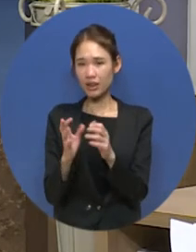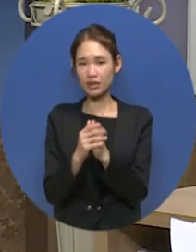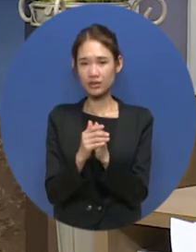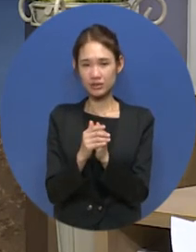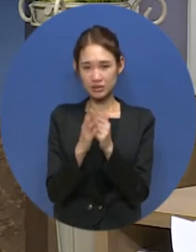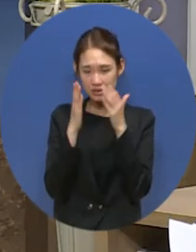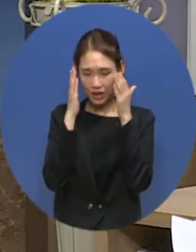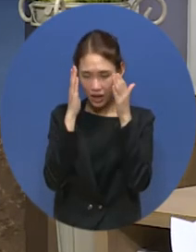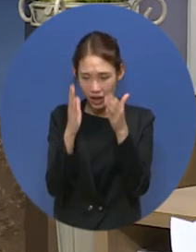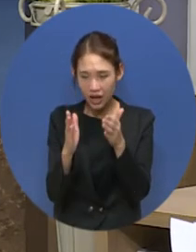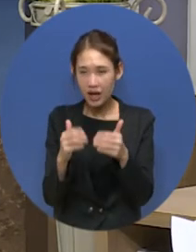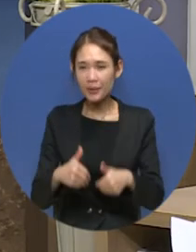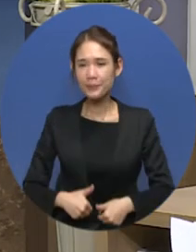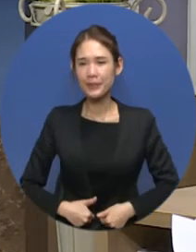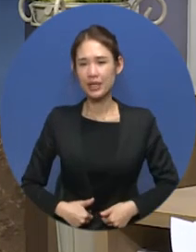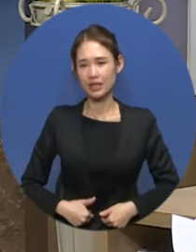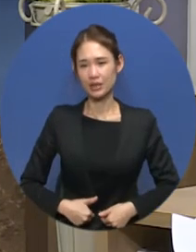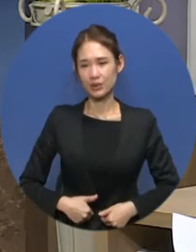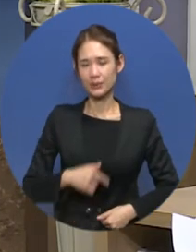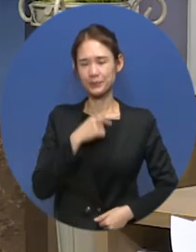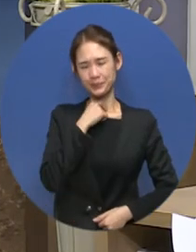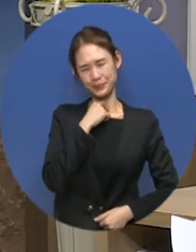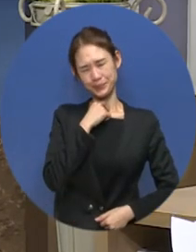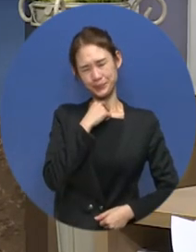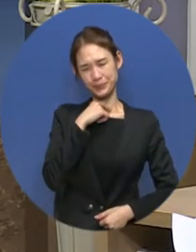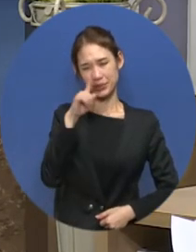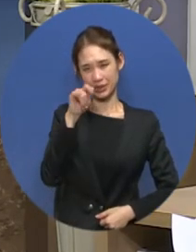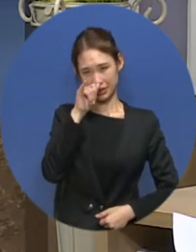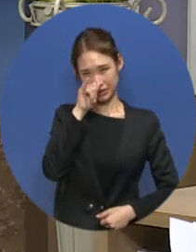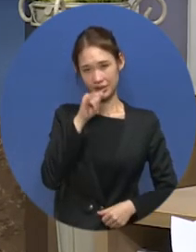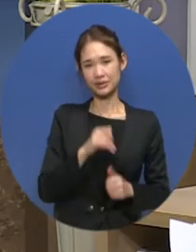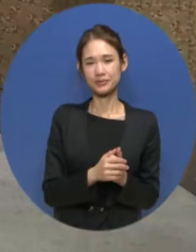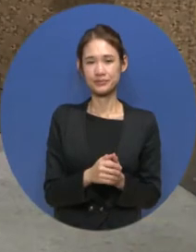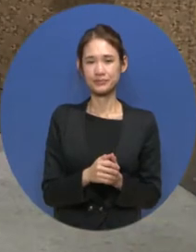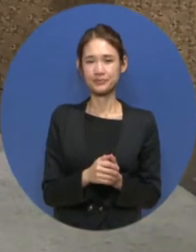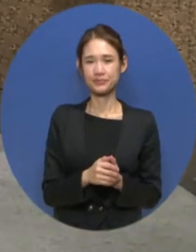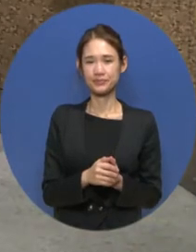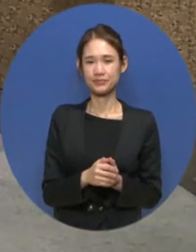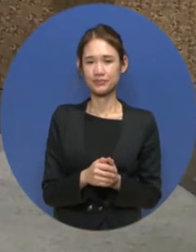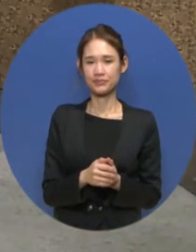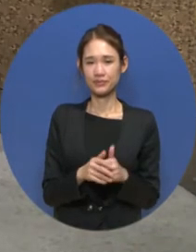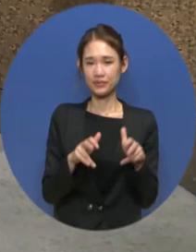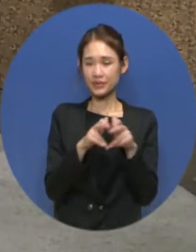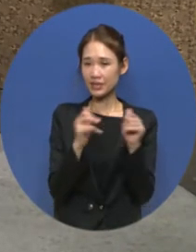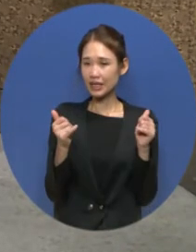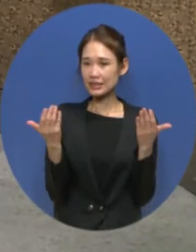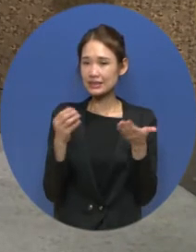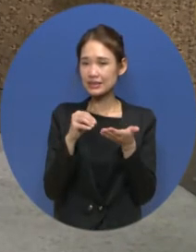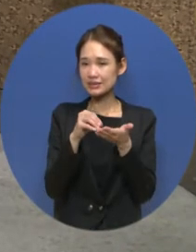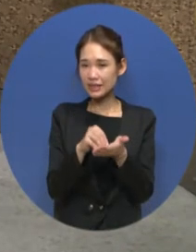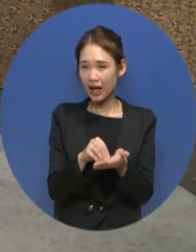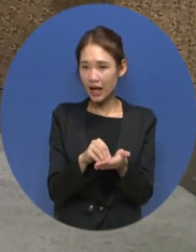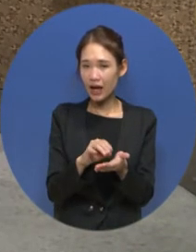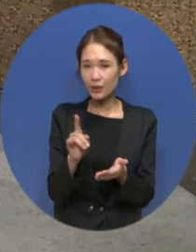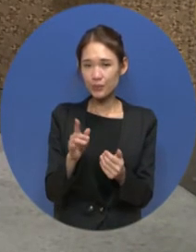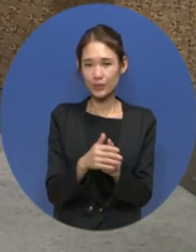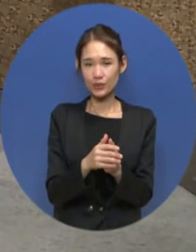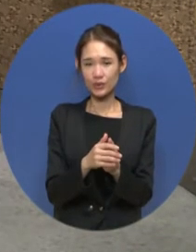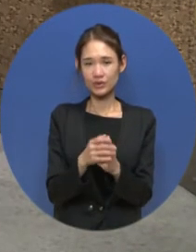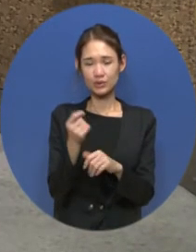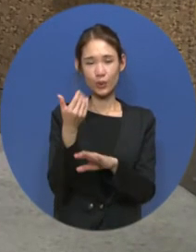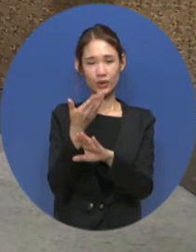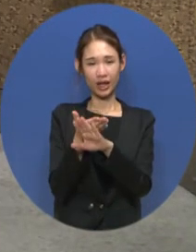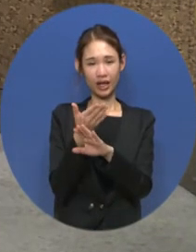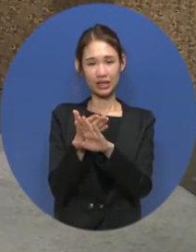조명을 받았으면 하는 그런 바람이 저도 듭니다. 장애인 일자리 하면은 또